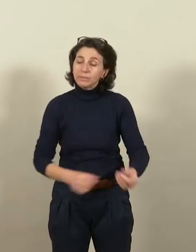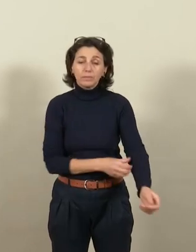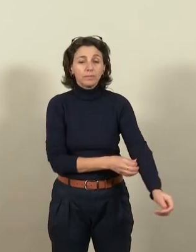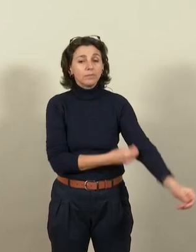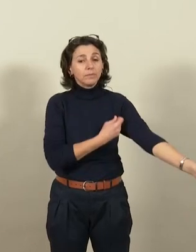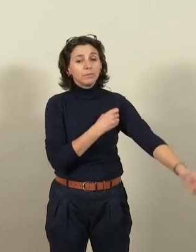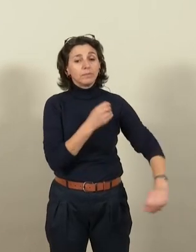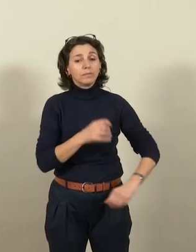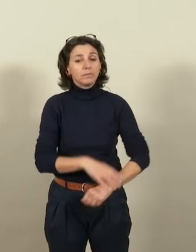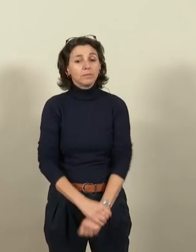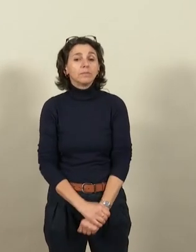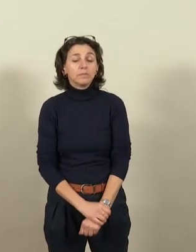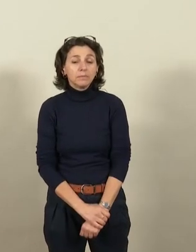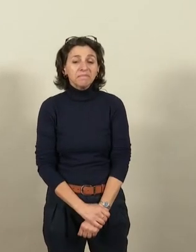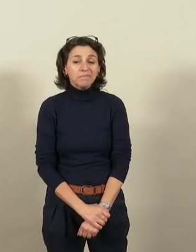spini